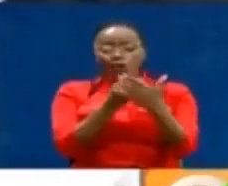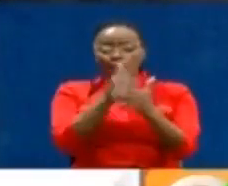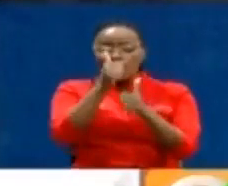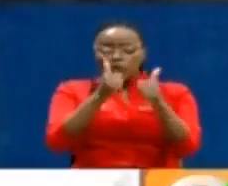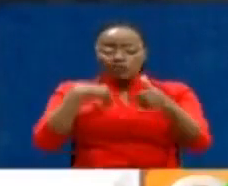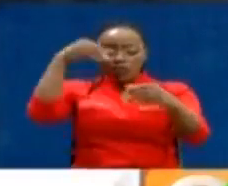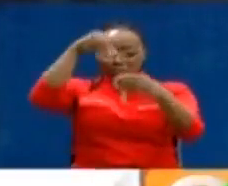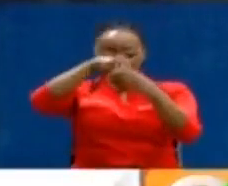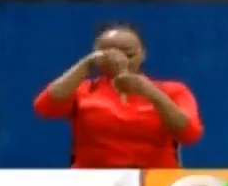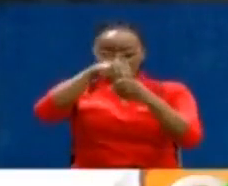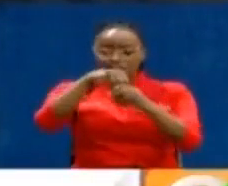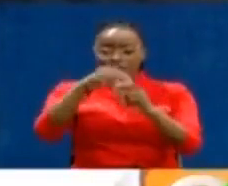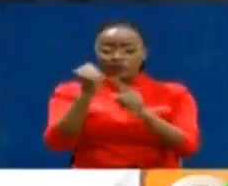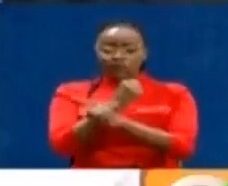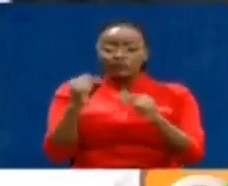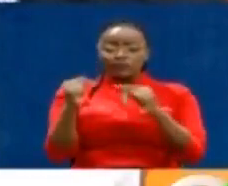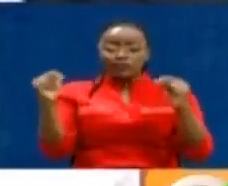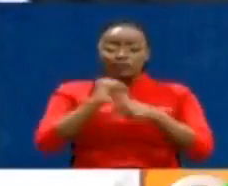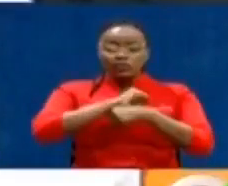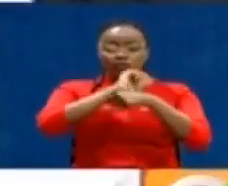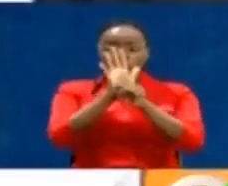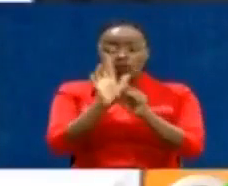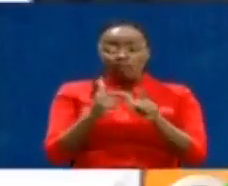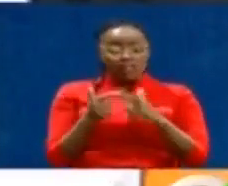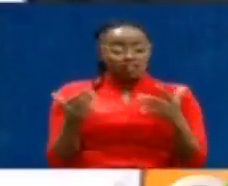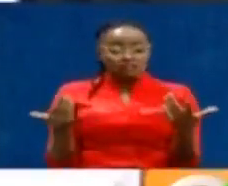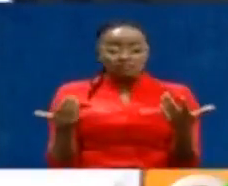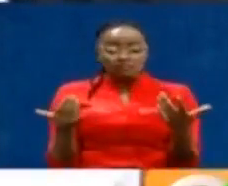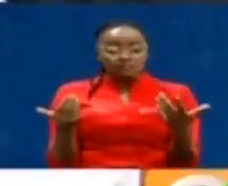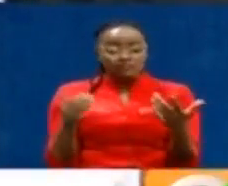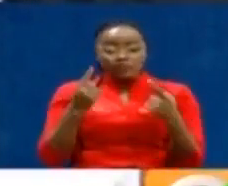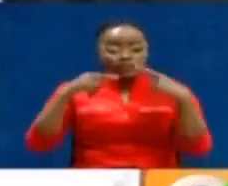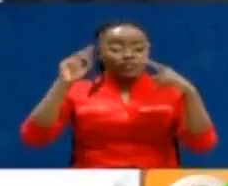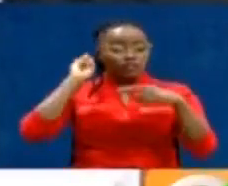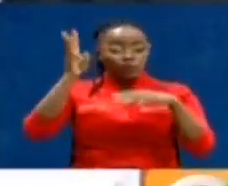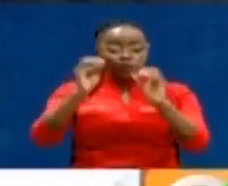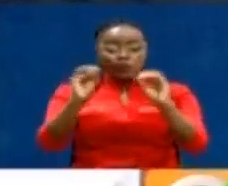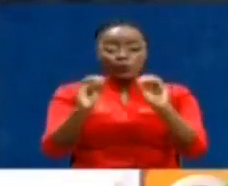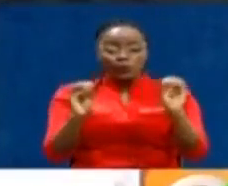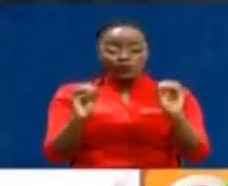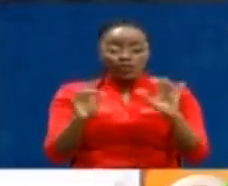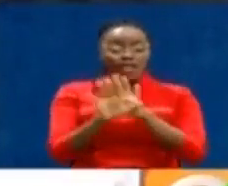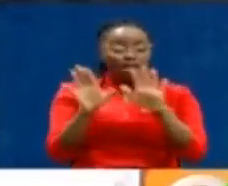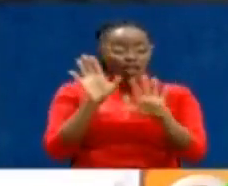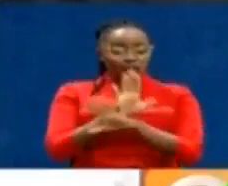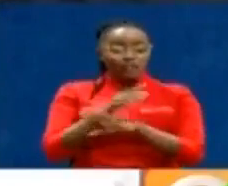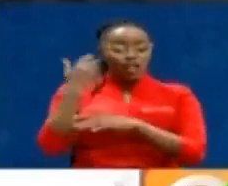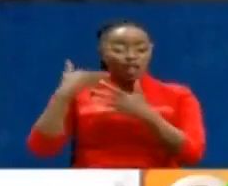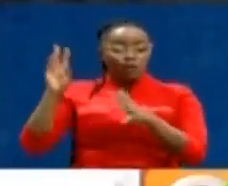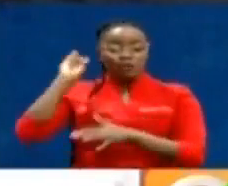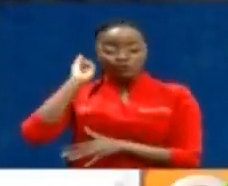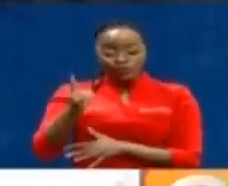zimewekezwa katika kupambana na virusi hivi bila shaka havitafua dafu, zote zitakuwa